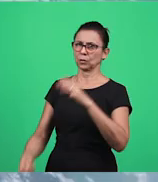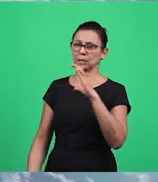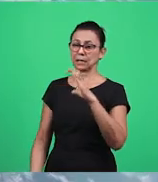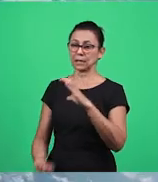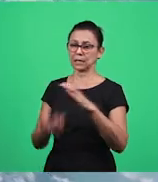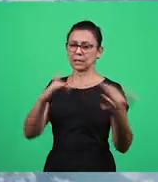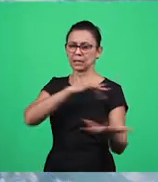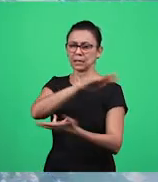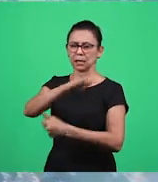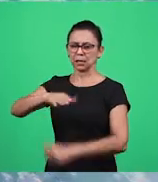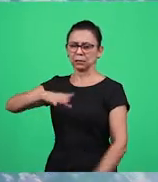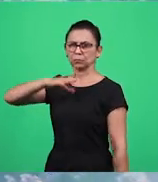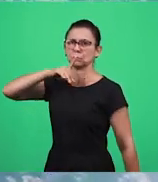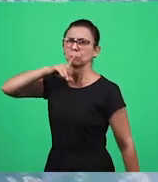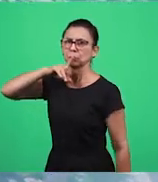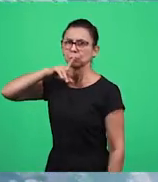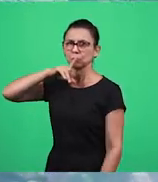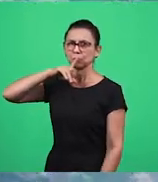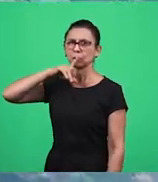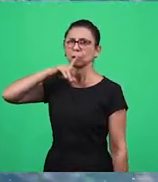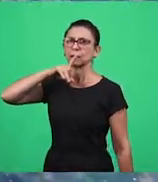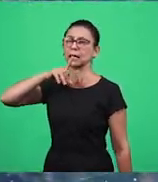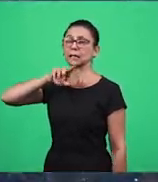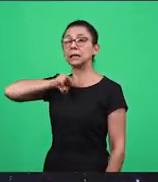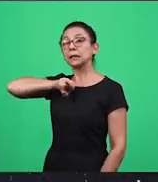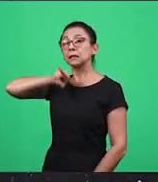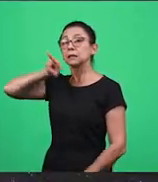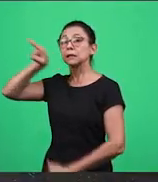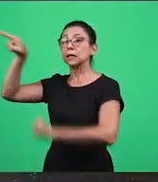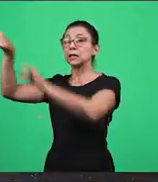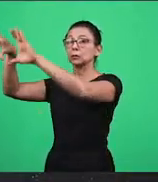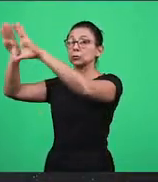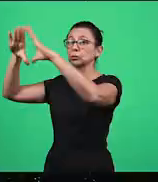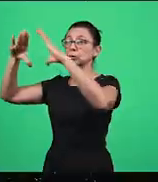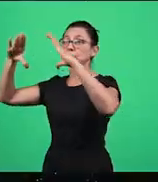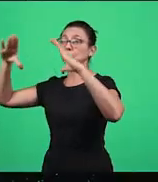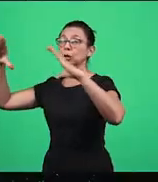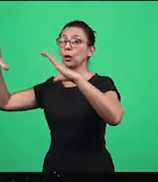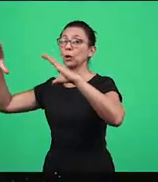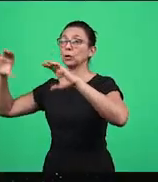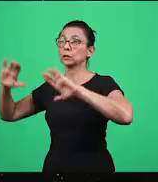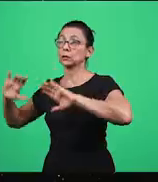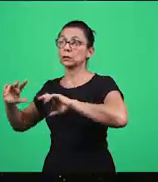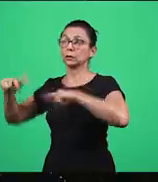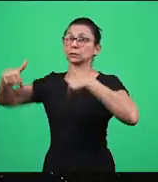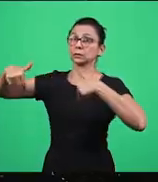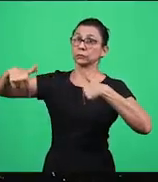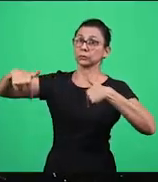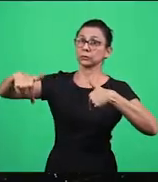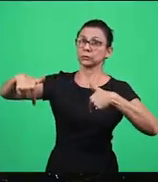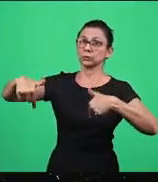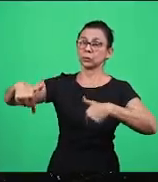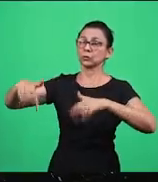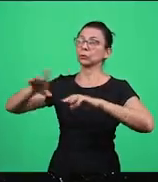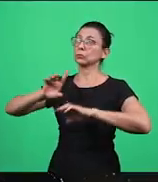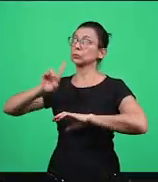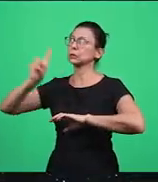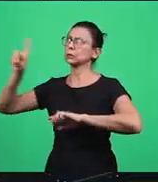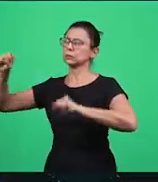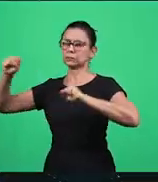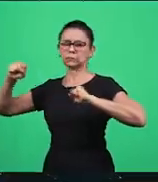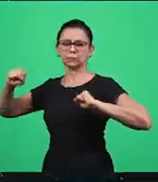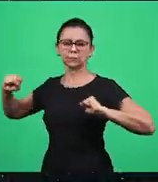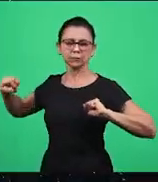нас. Да молчит пред ним вся земля, потому что из святого жилища восстал